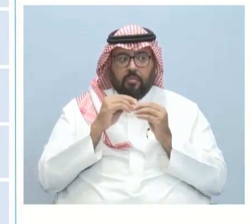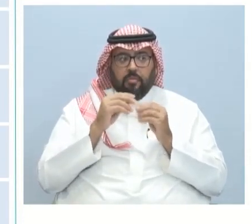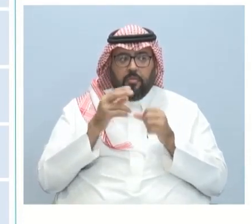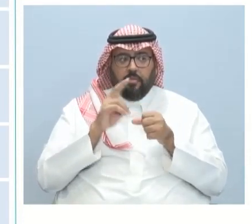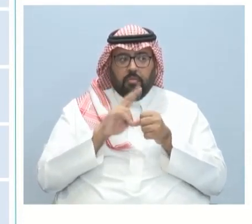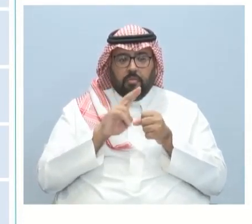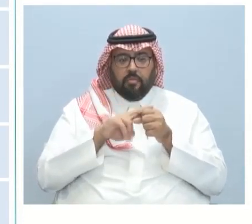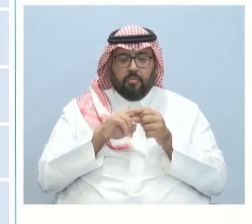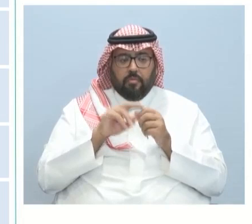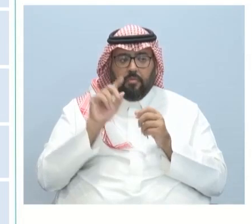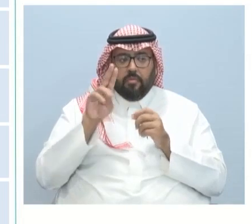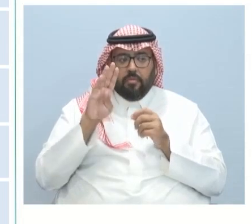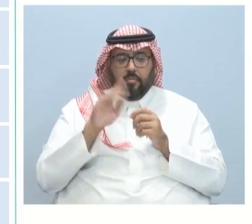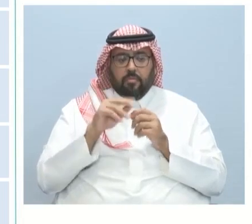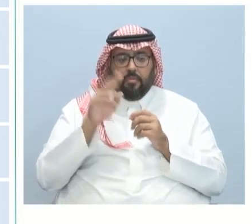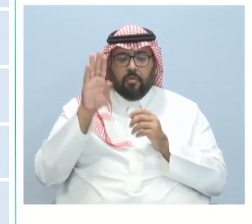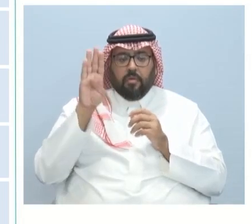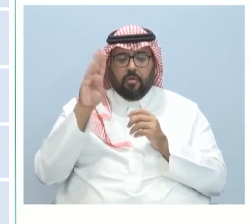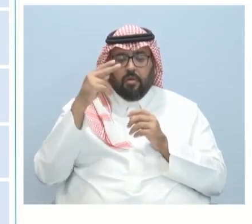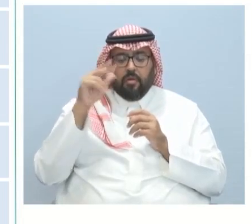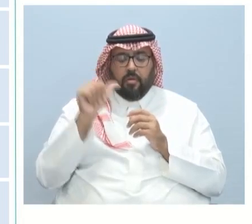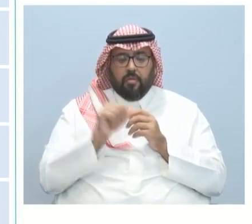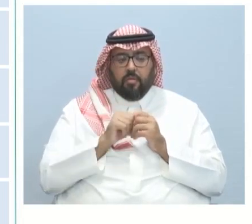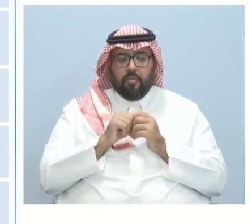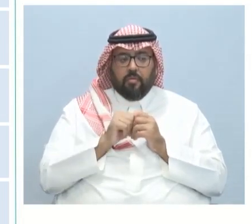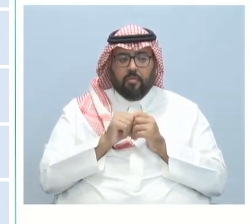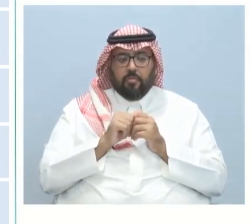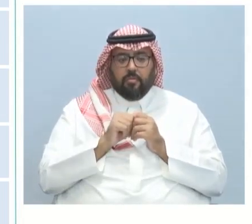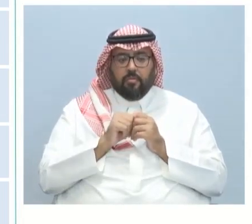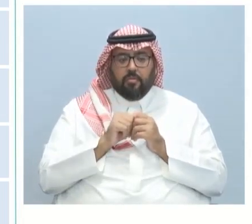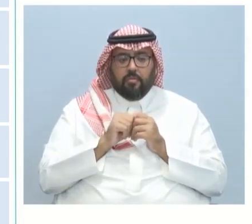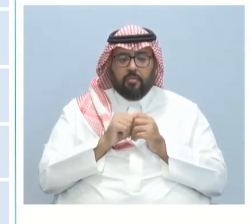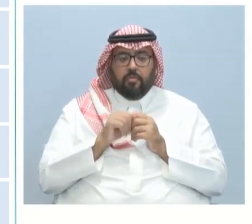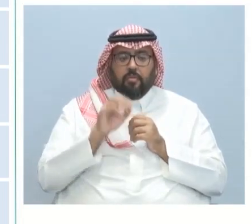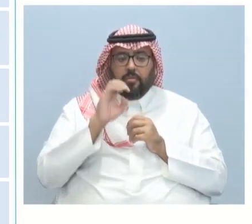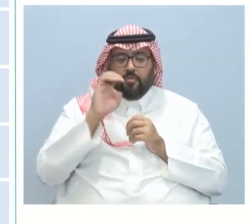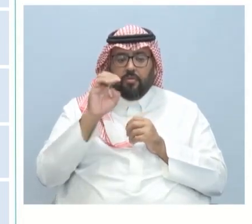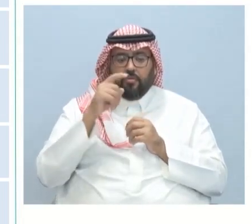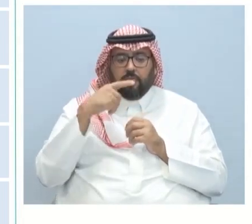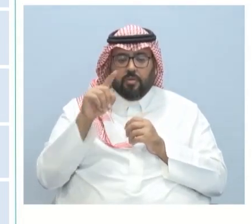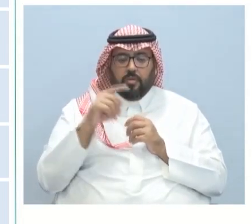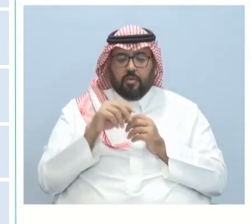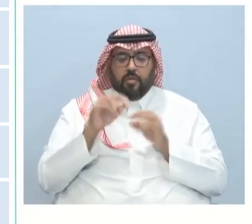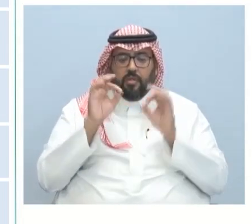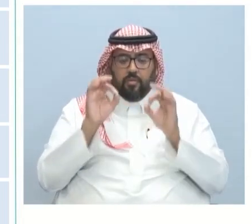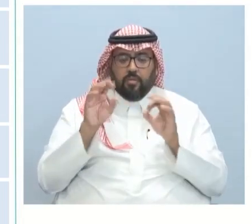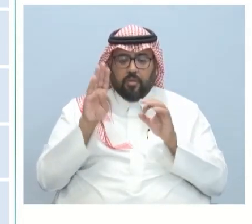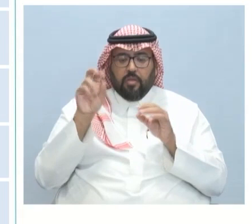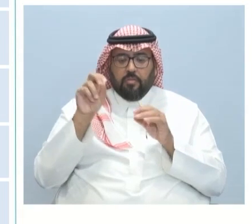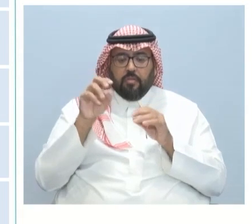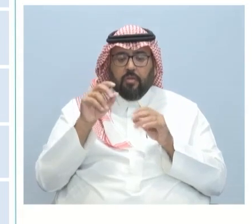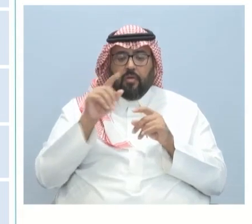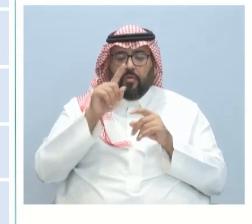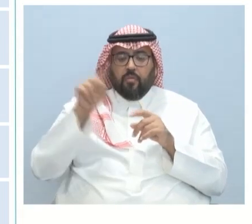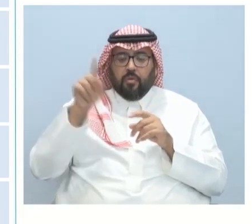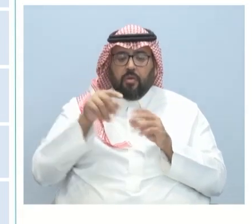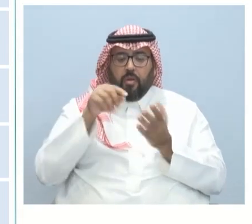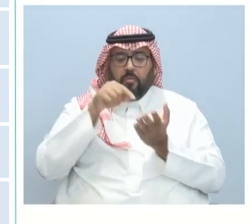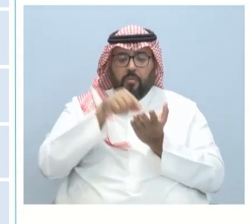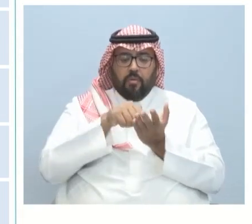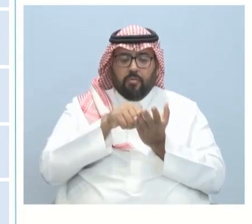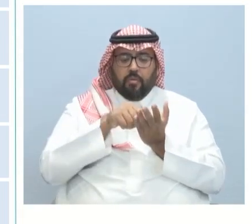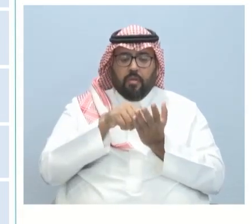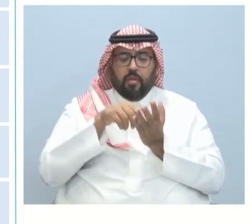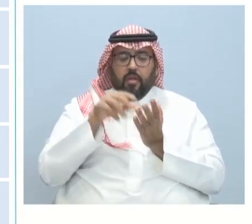نافذه وحده تحكم العرض احسنت الاجابه صحيح حح تحدد قيمه واي موقع الروبوت